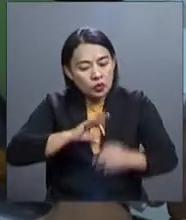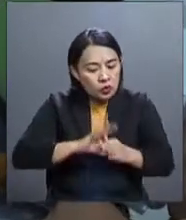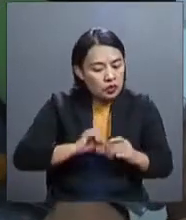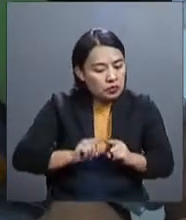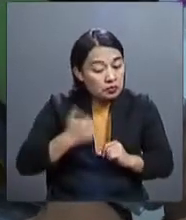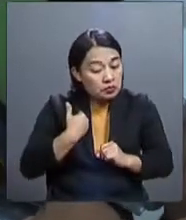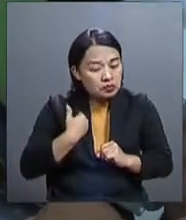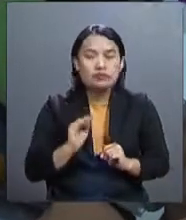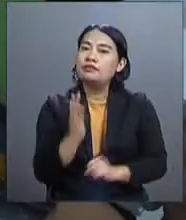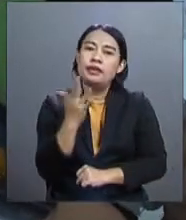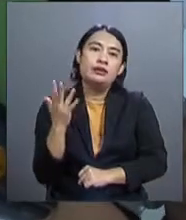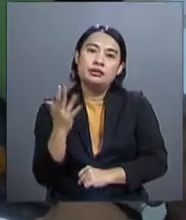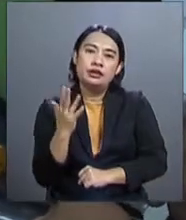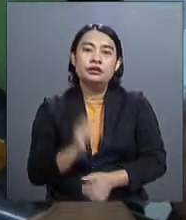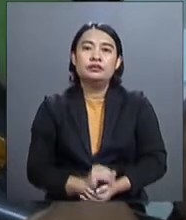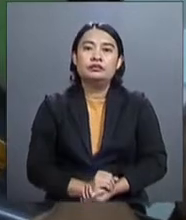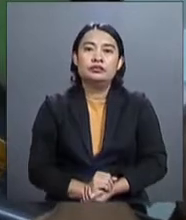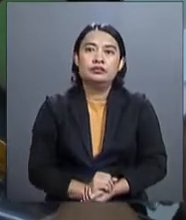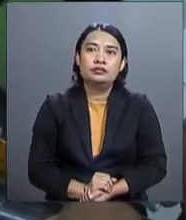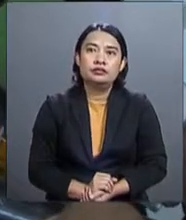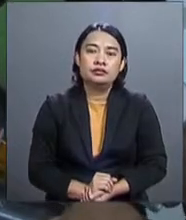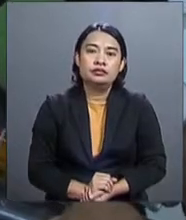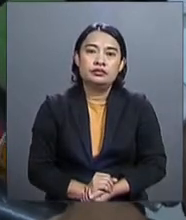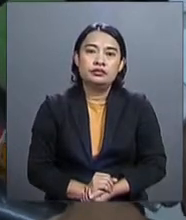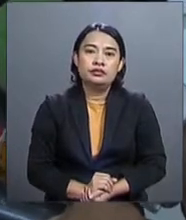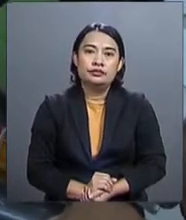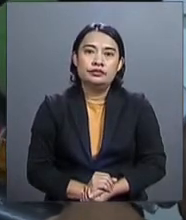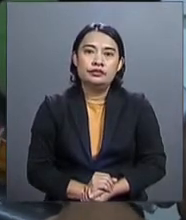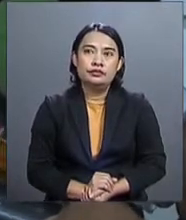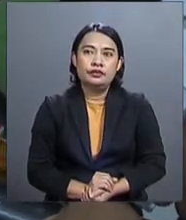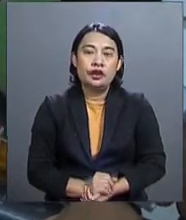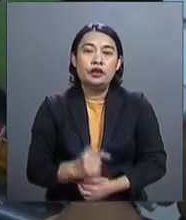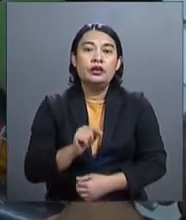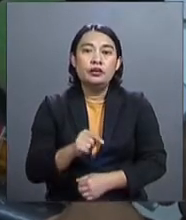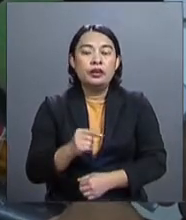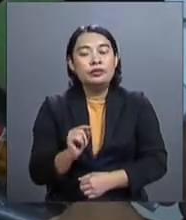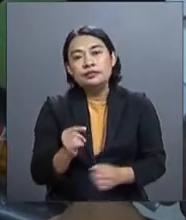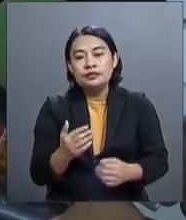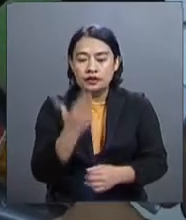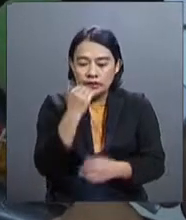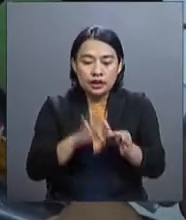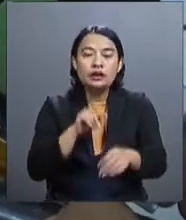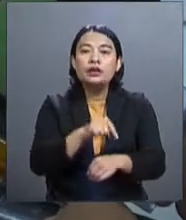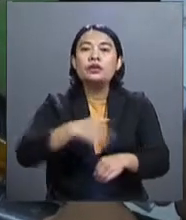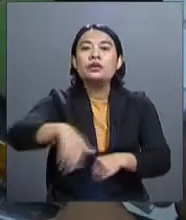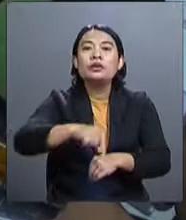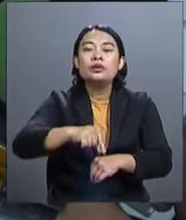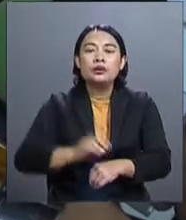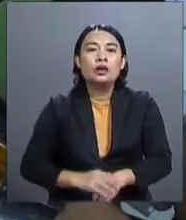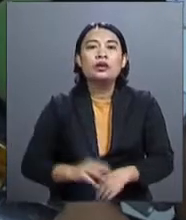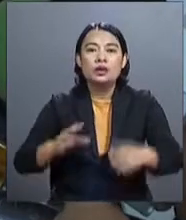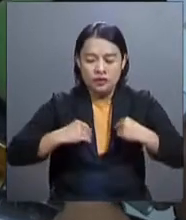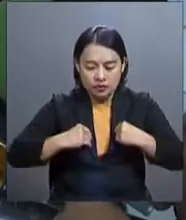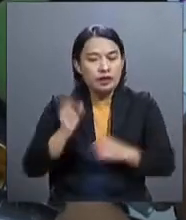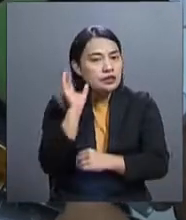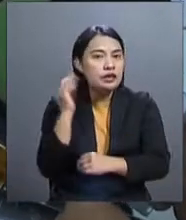วล ของใช่ยังไม่มีอะไรเข้าวิตกเพราะว่าเขาก็เชื่อมั่นนะเชื่อฟังว่าคำสั่งคสช.